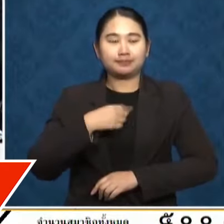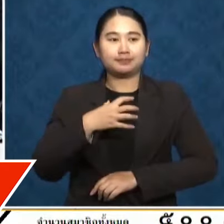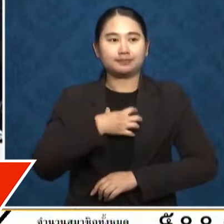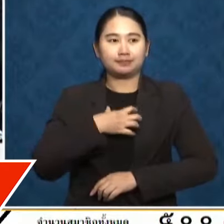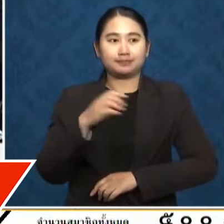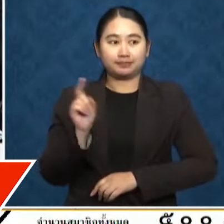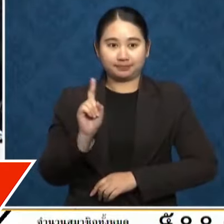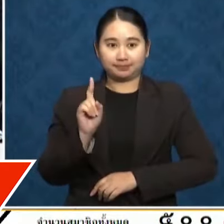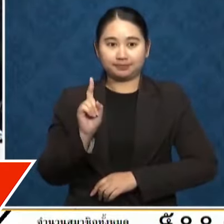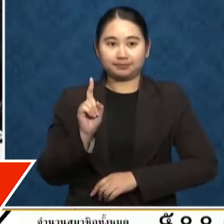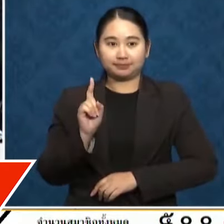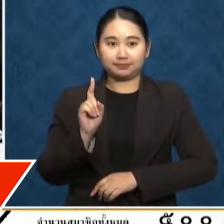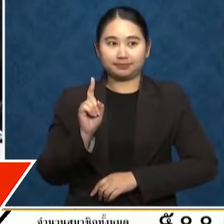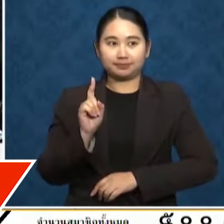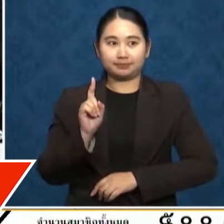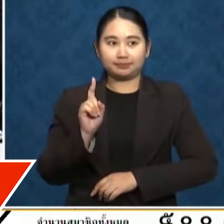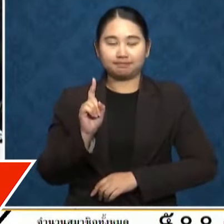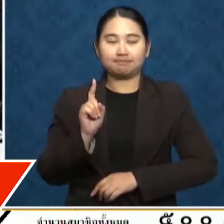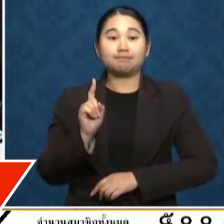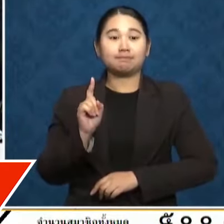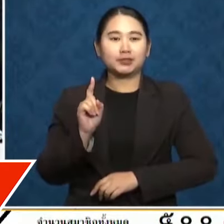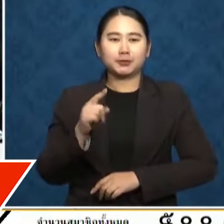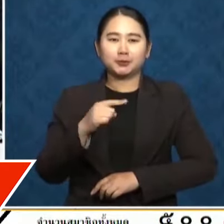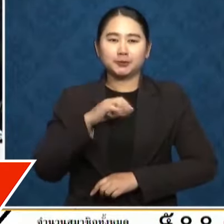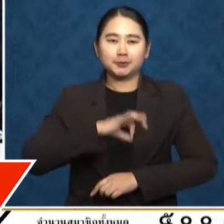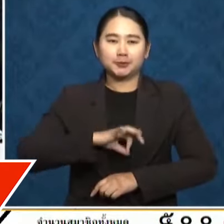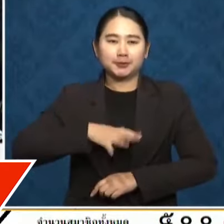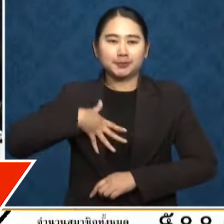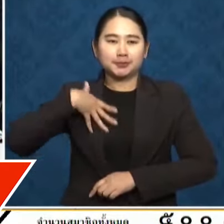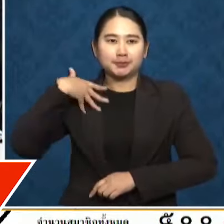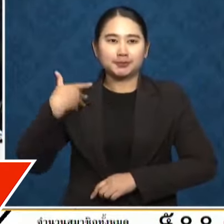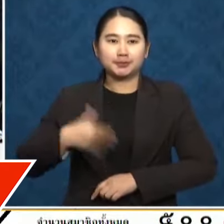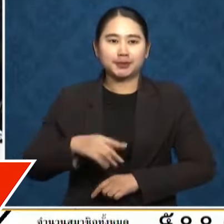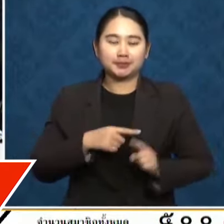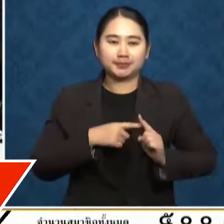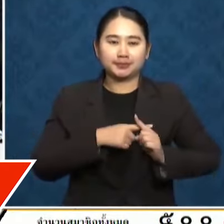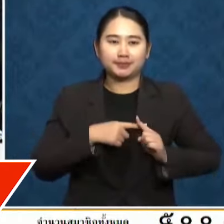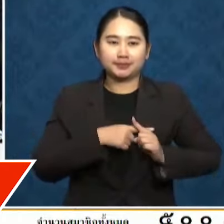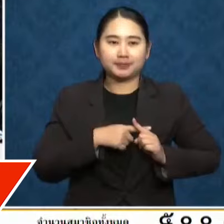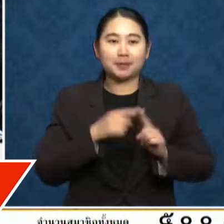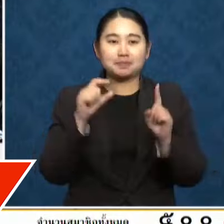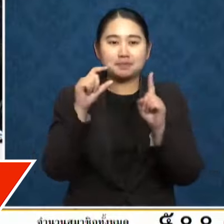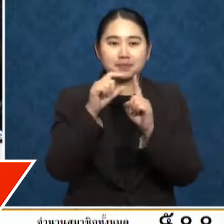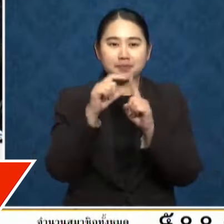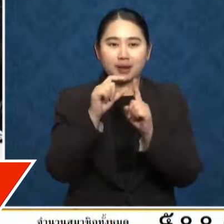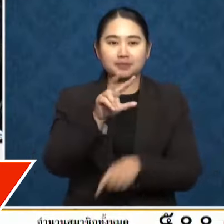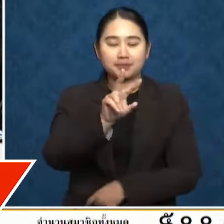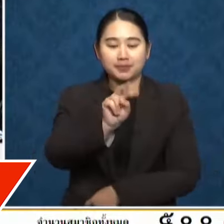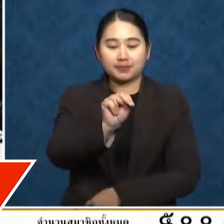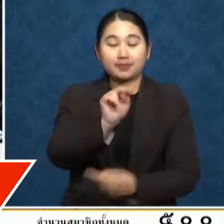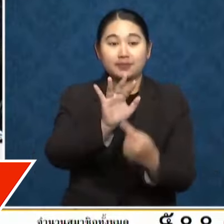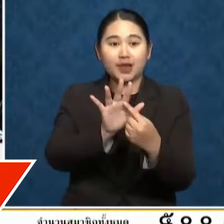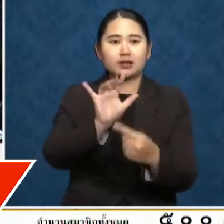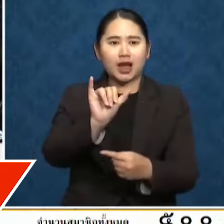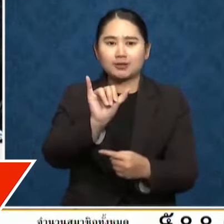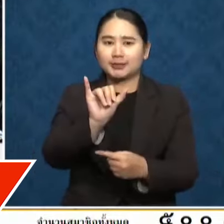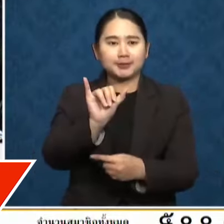อกปการนึงคือออกจากความเจ็บปวดที่บิฉันถูกเรีกวานายทุกครั้ง